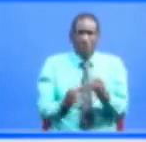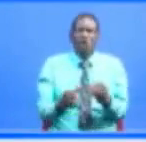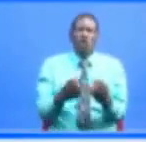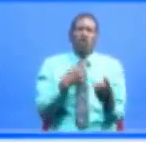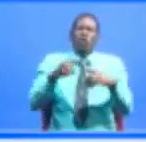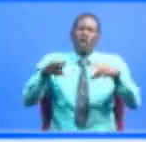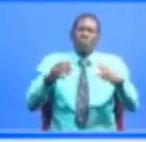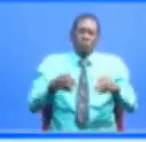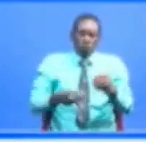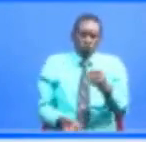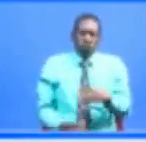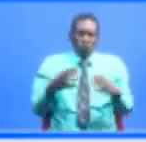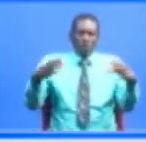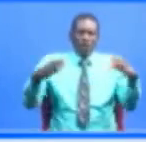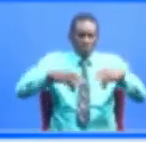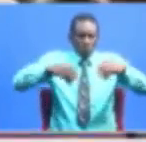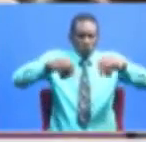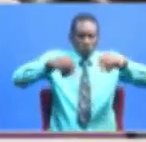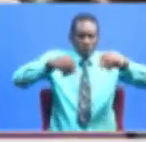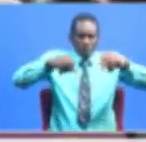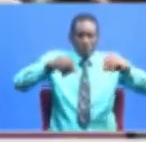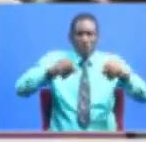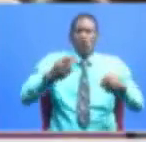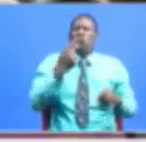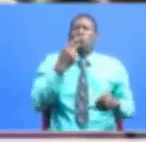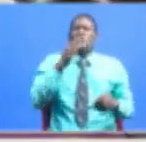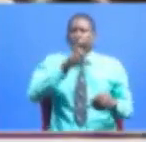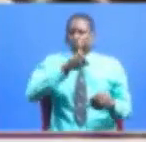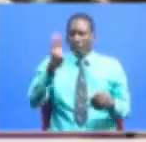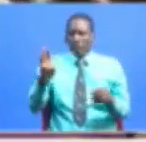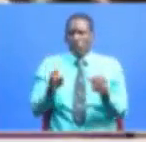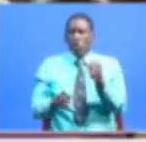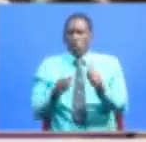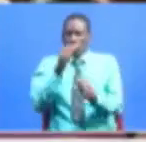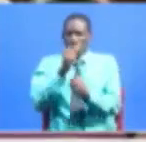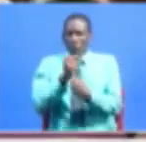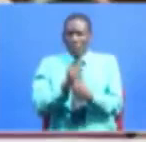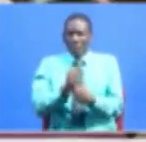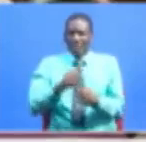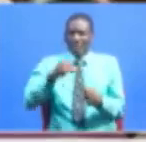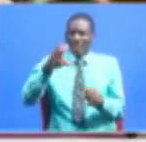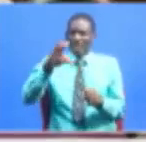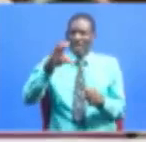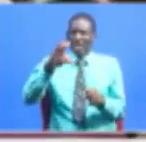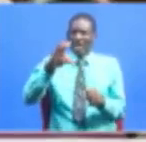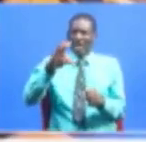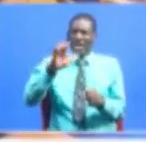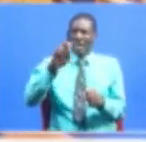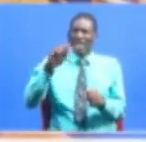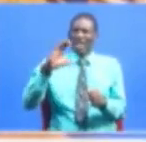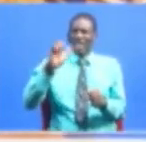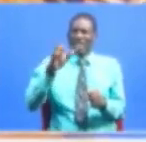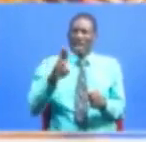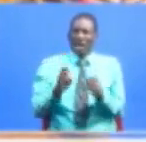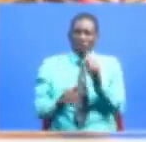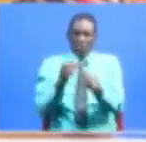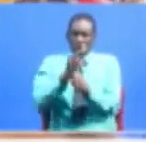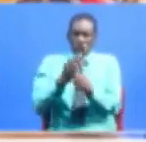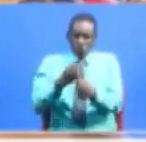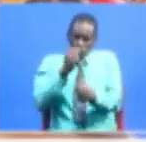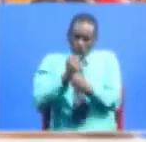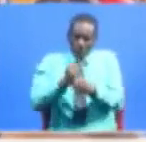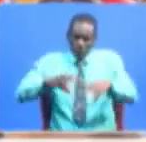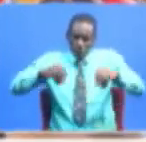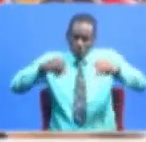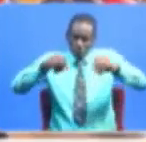eneo la Sebit County ya Pokot Magharibi kitakachokuwa kikitengeneza clinker ambayo ndiyo kiungo muhimu cha kutengeneza saruji, Rais